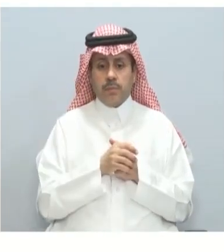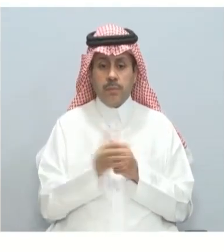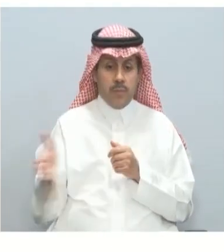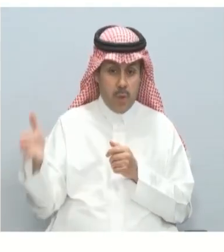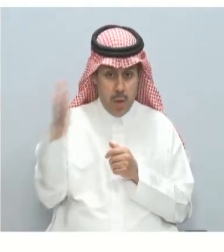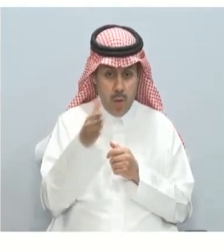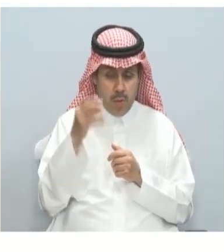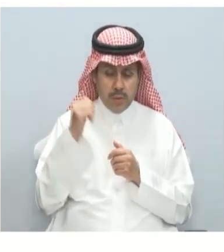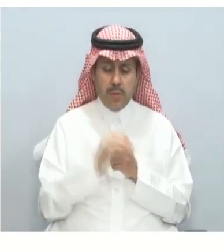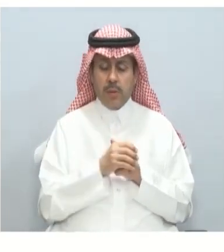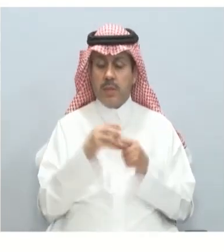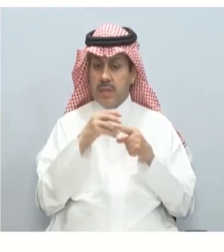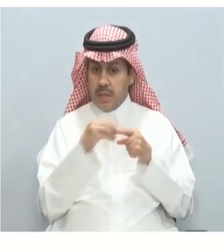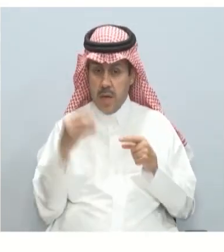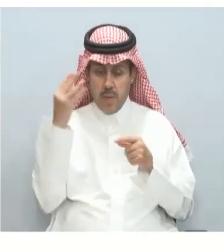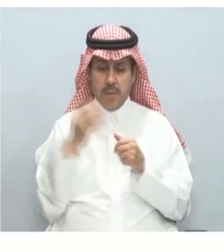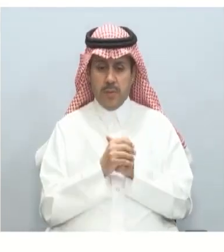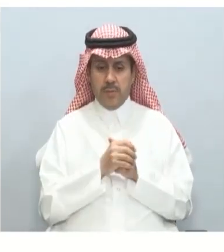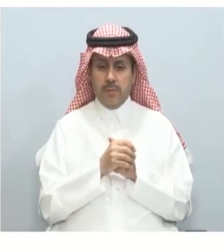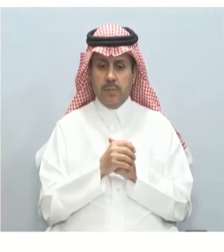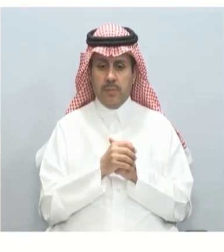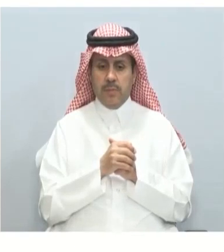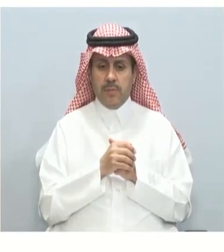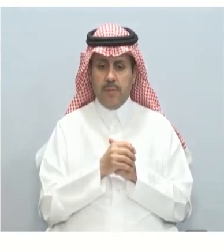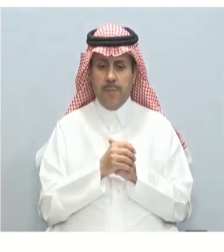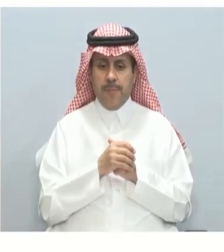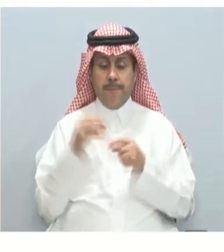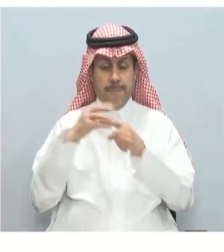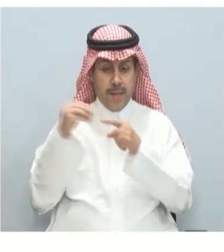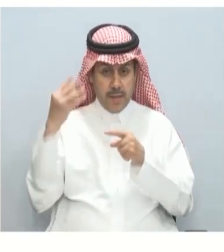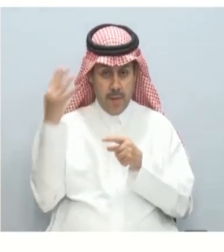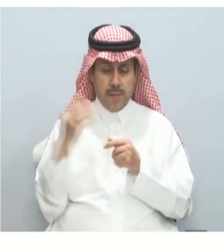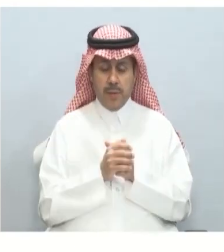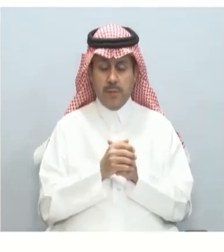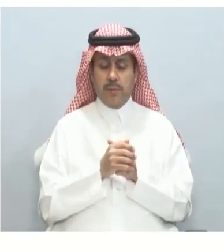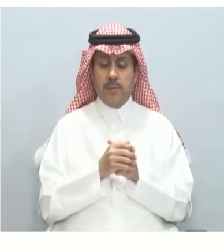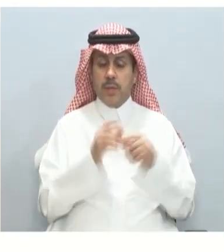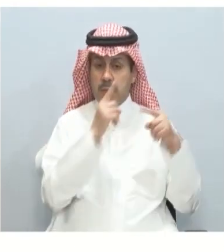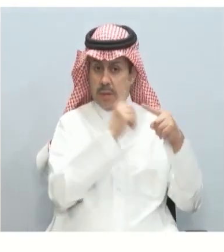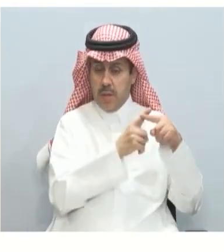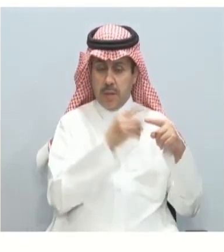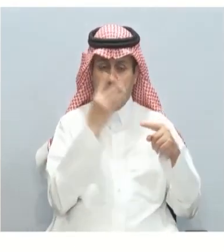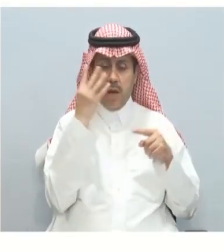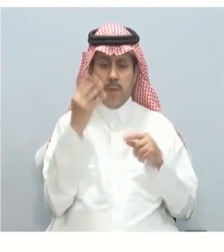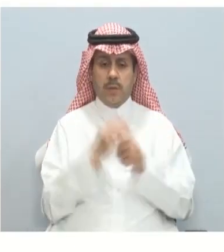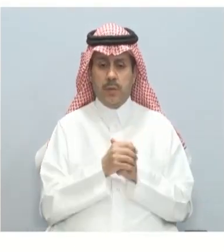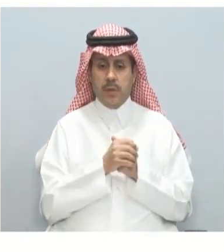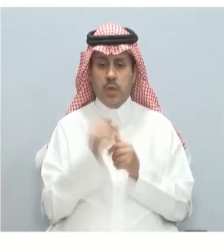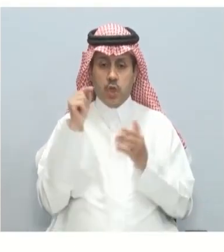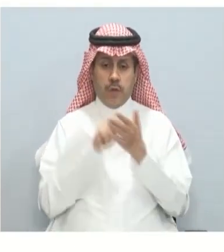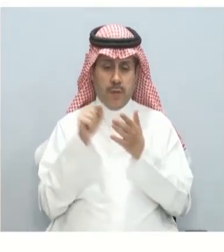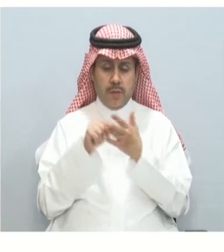الجذر بسالب ا راح يكون هنا عفوا سالب ارب اللي هي اكس زائد ا صفر صفر جذر صفر